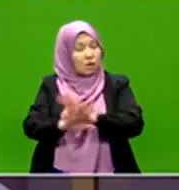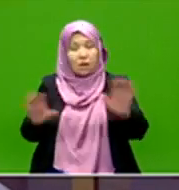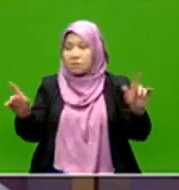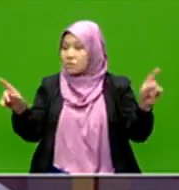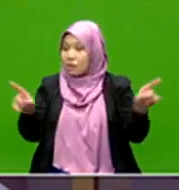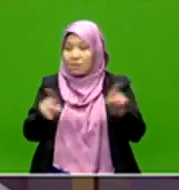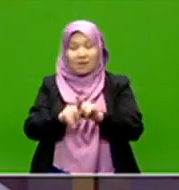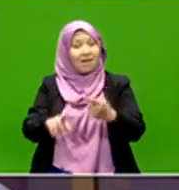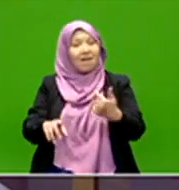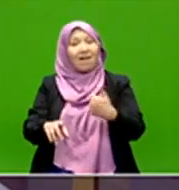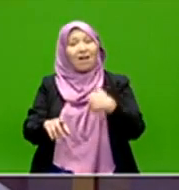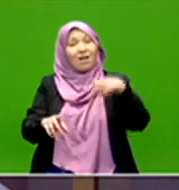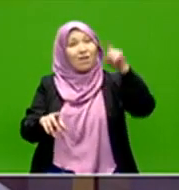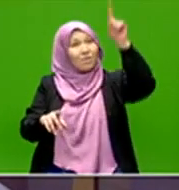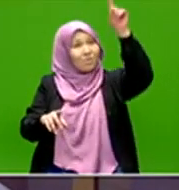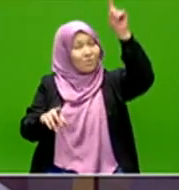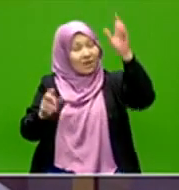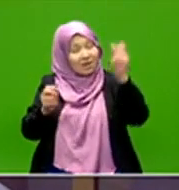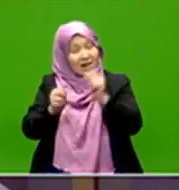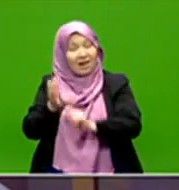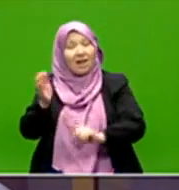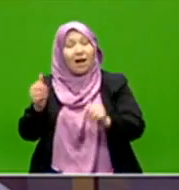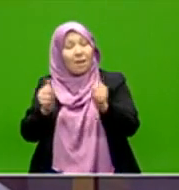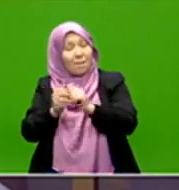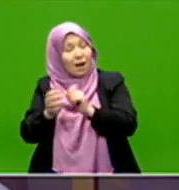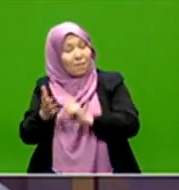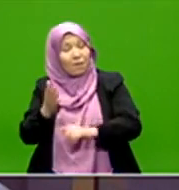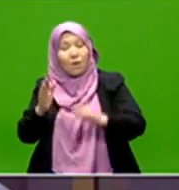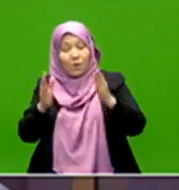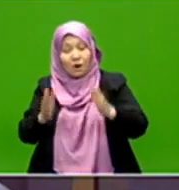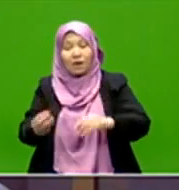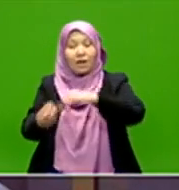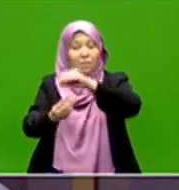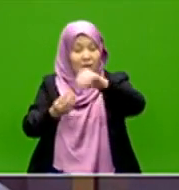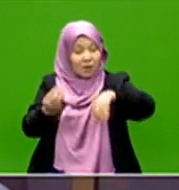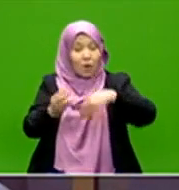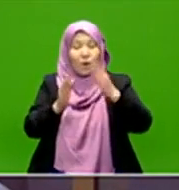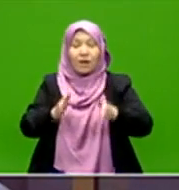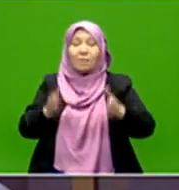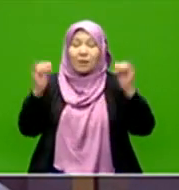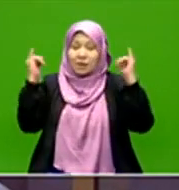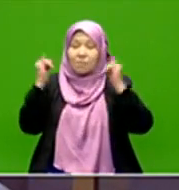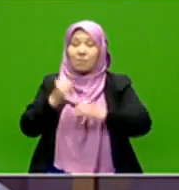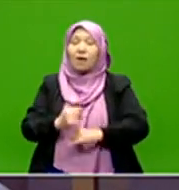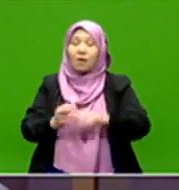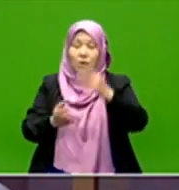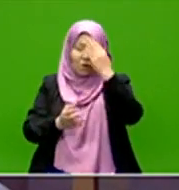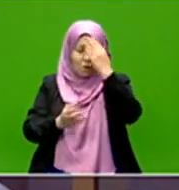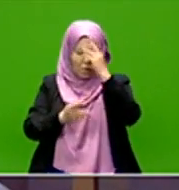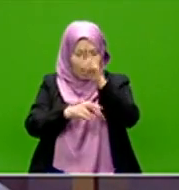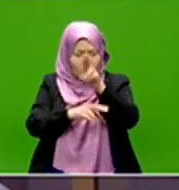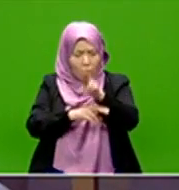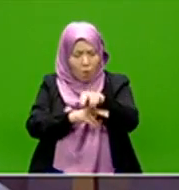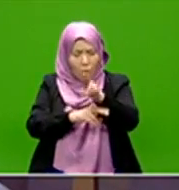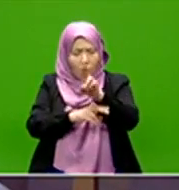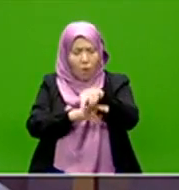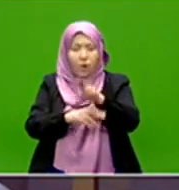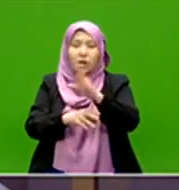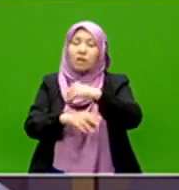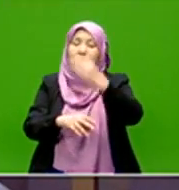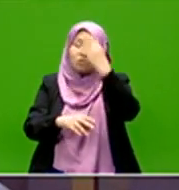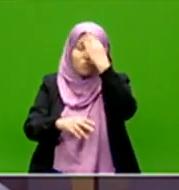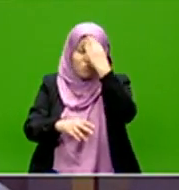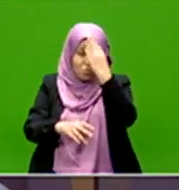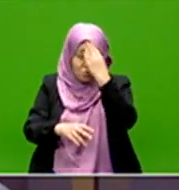dengan apapun, dan sucikanlah rumahku bagi orang-orang yang tawaf, bagi orang-orang yang beribadah, orang yang rukuk dan sujud. Ada empat perkara sebut Ustaznya.